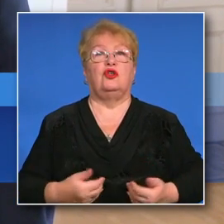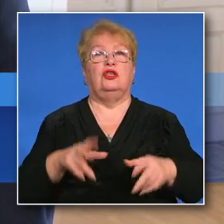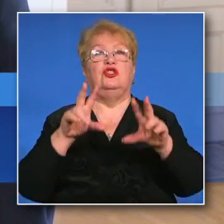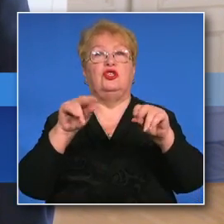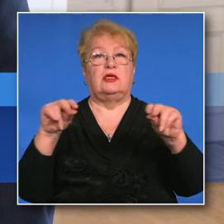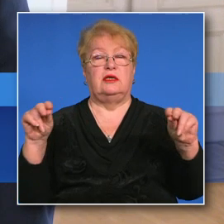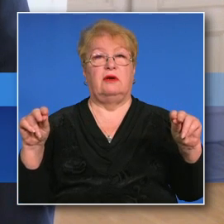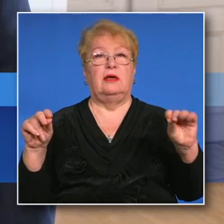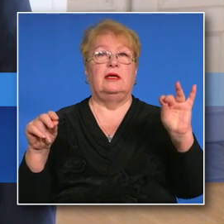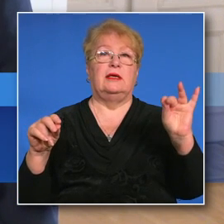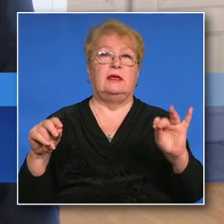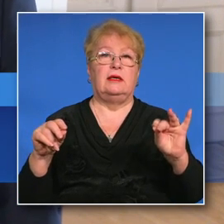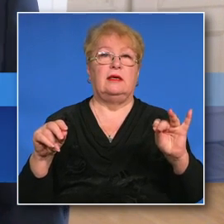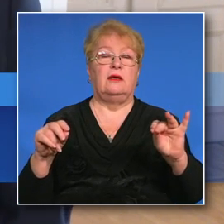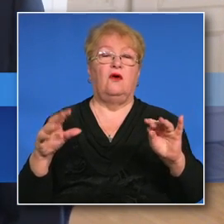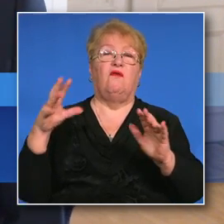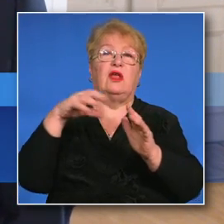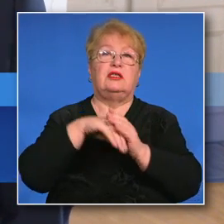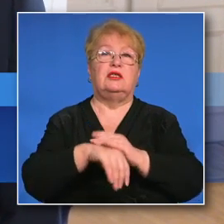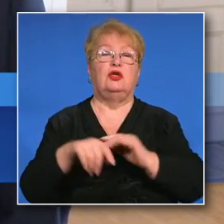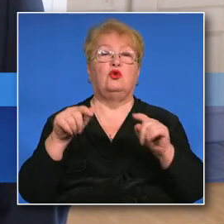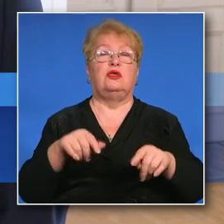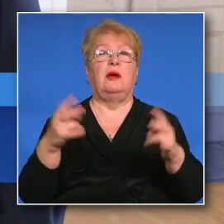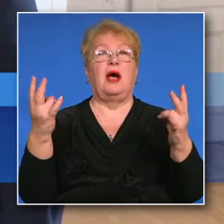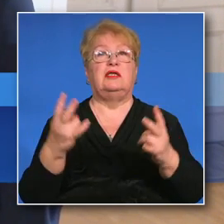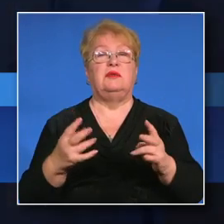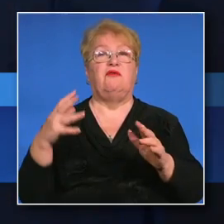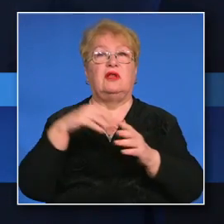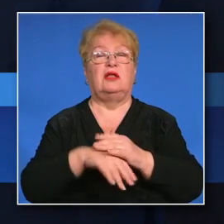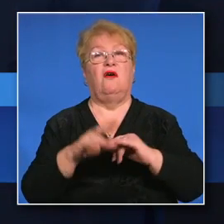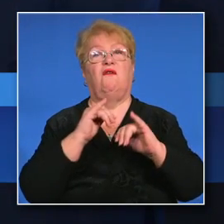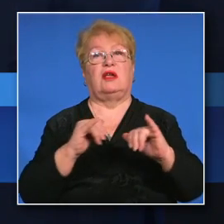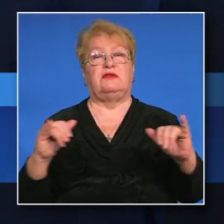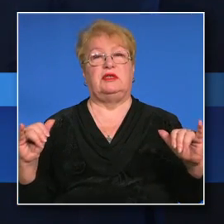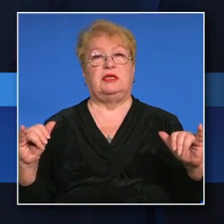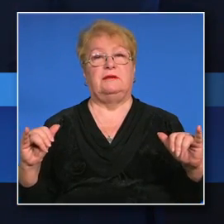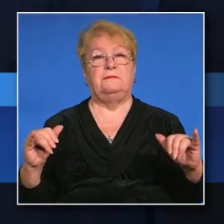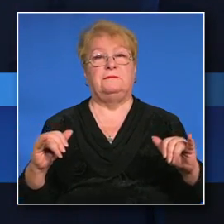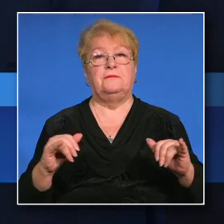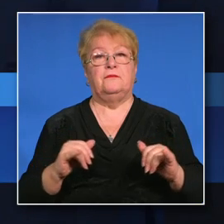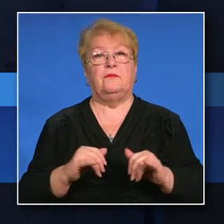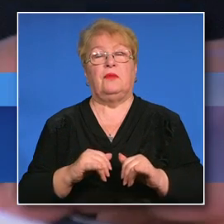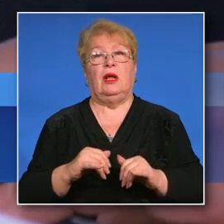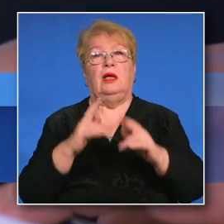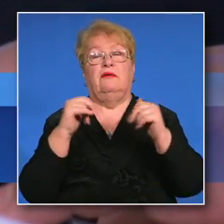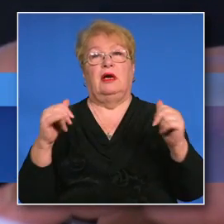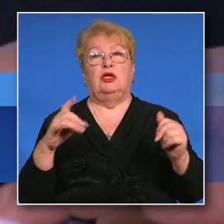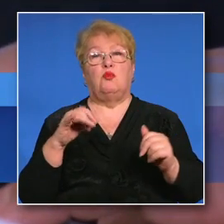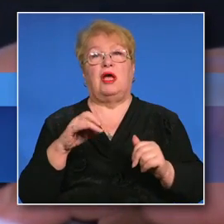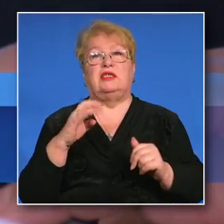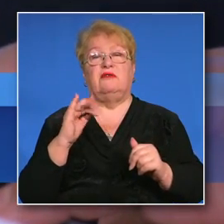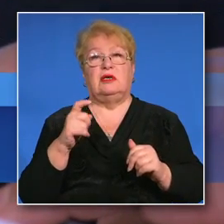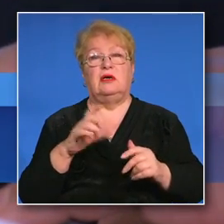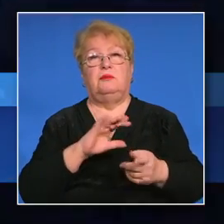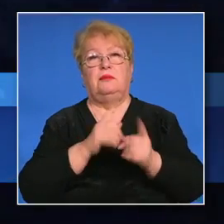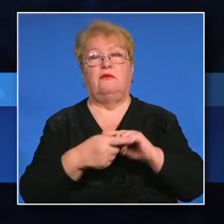счастливо и вносили тот необходимый вклад в его развитие. Колонный зал дворца Румянцевых и Паскевичей на время